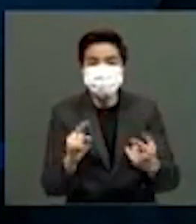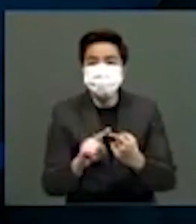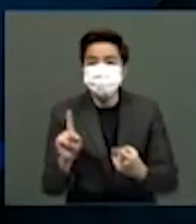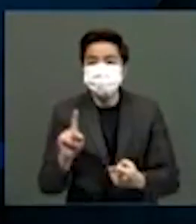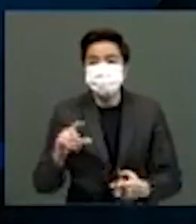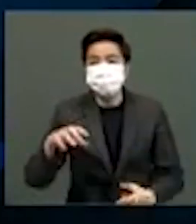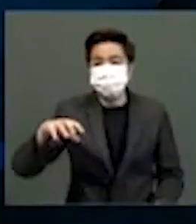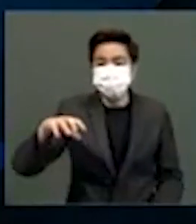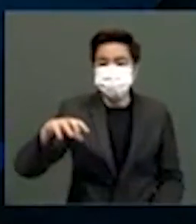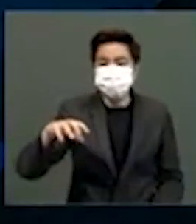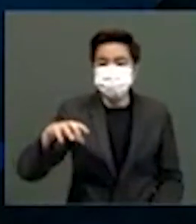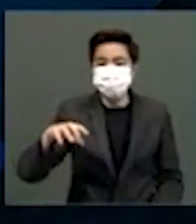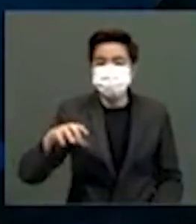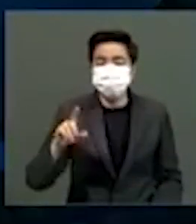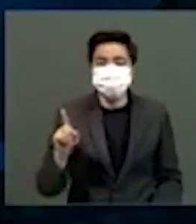ทาง